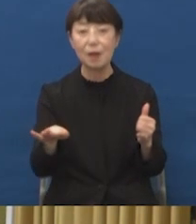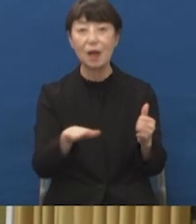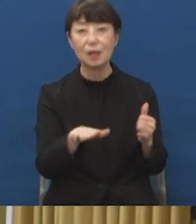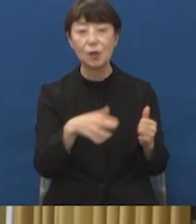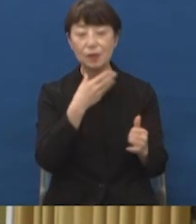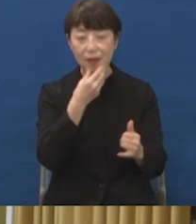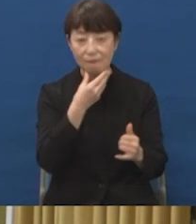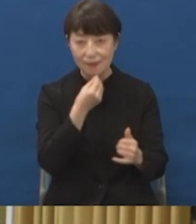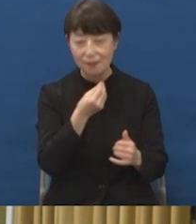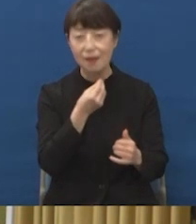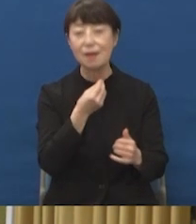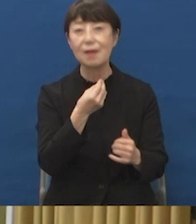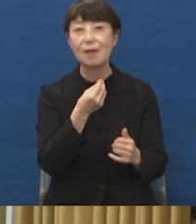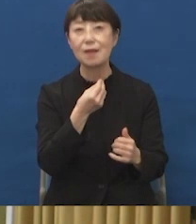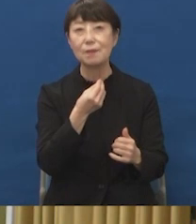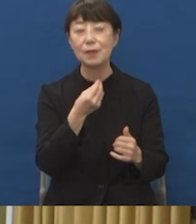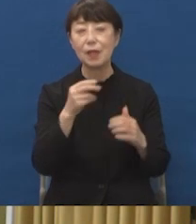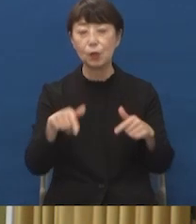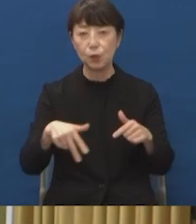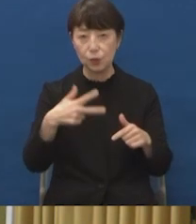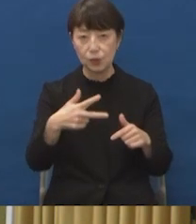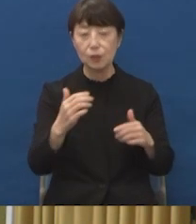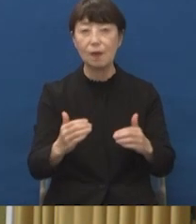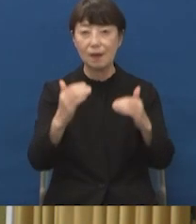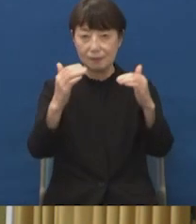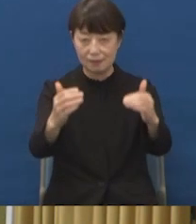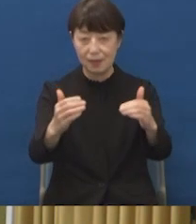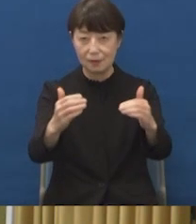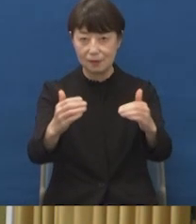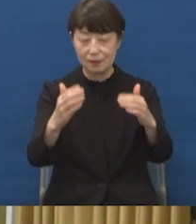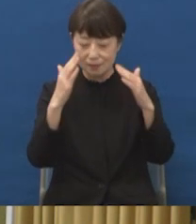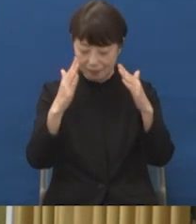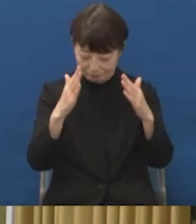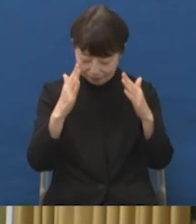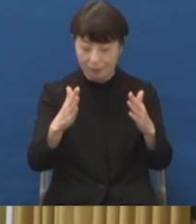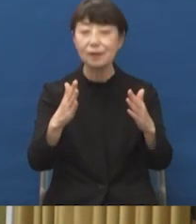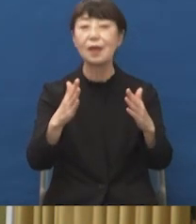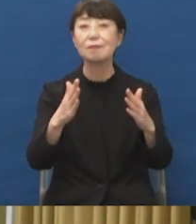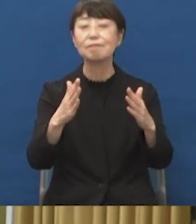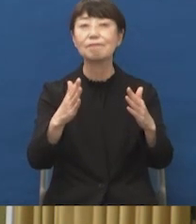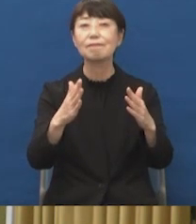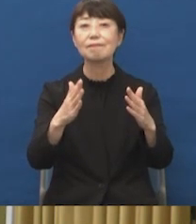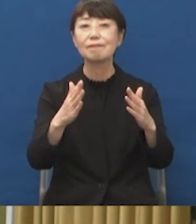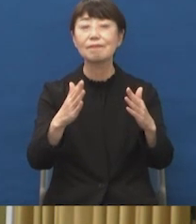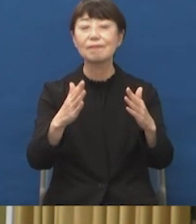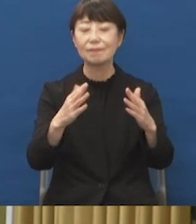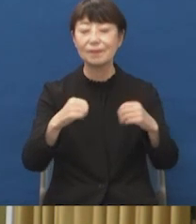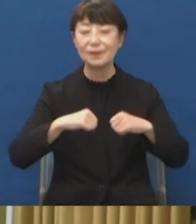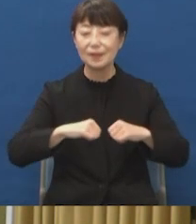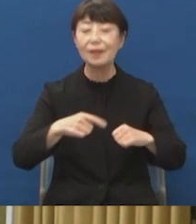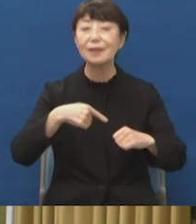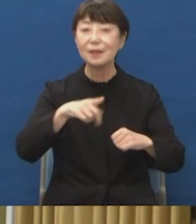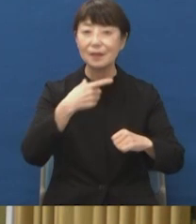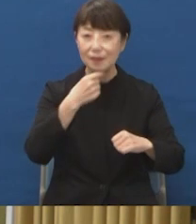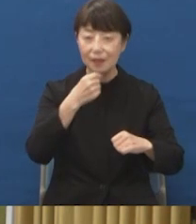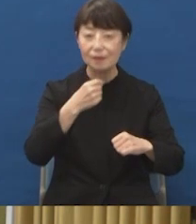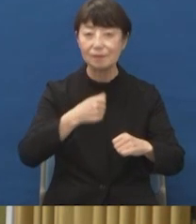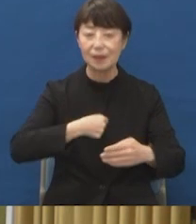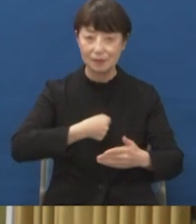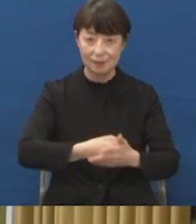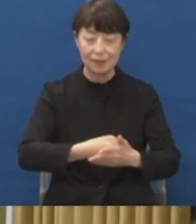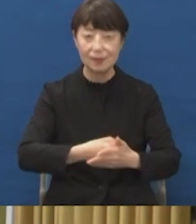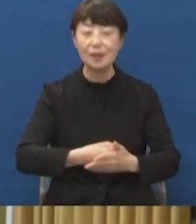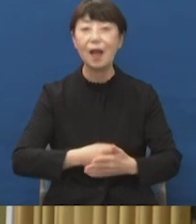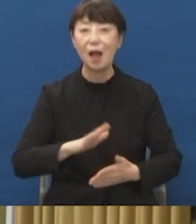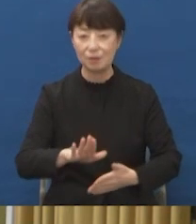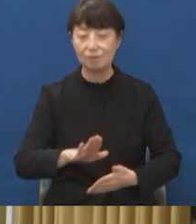と京都市の発展に全力で力を注ぎたいと決意をいたしております